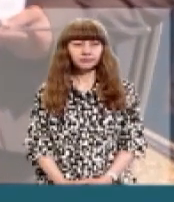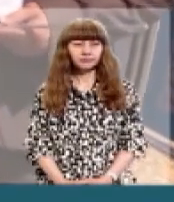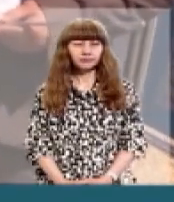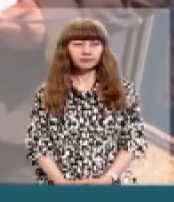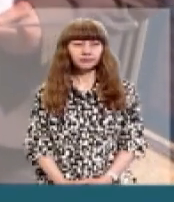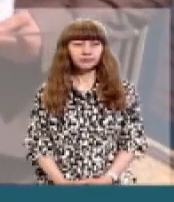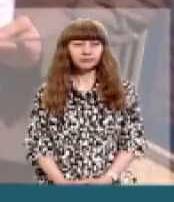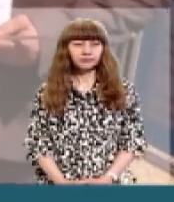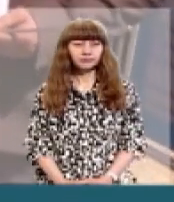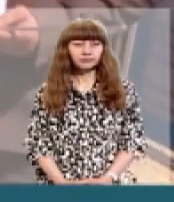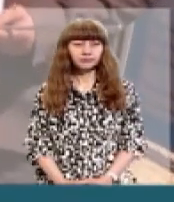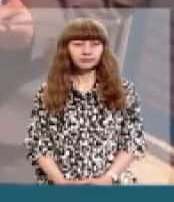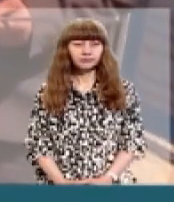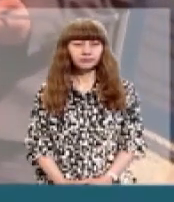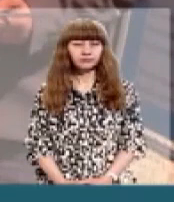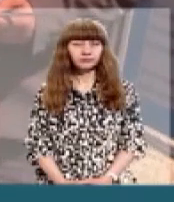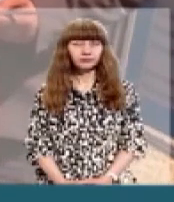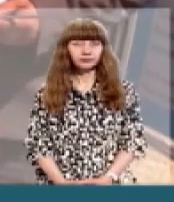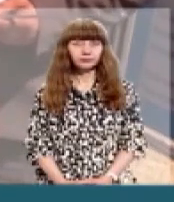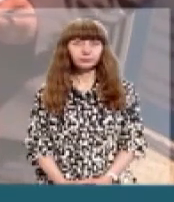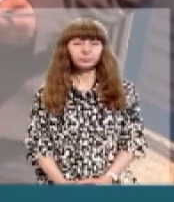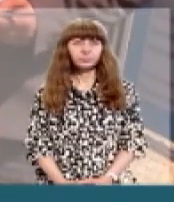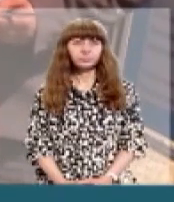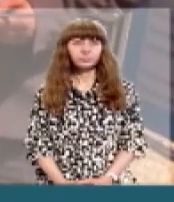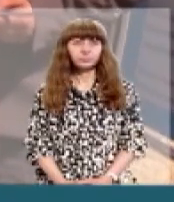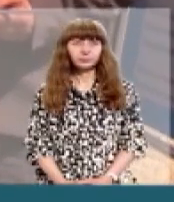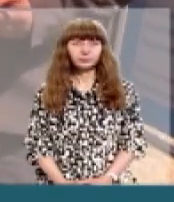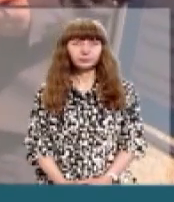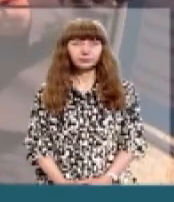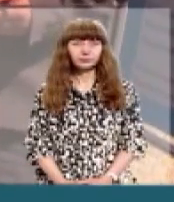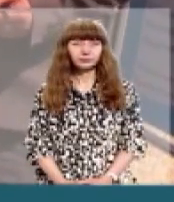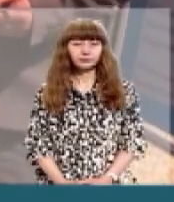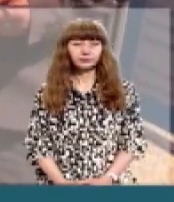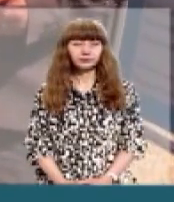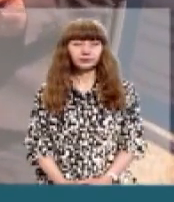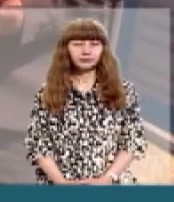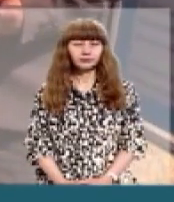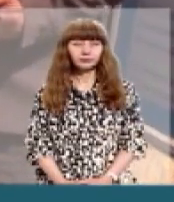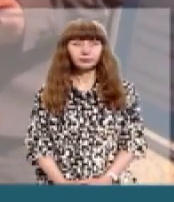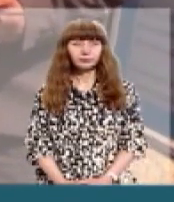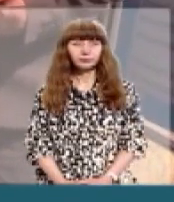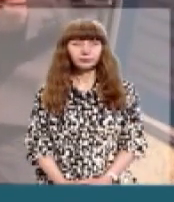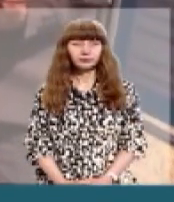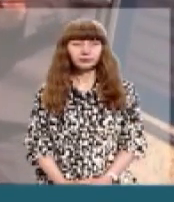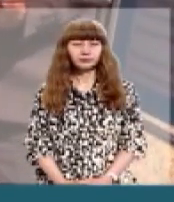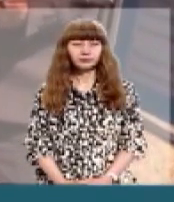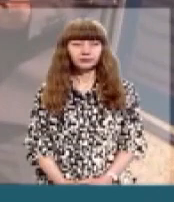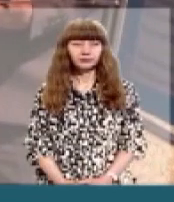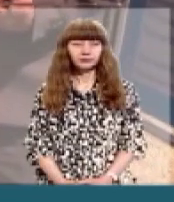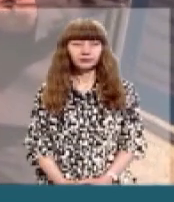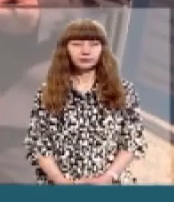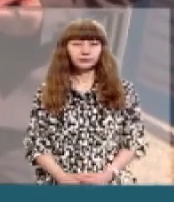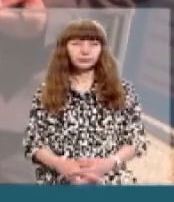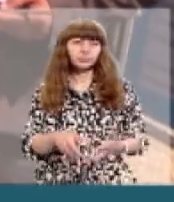Аркалык. Это важный проект для нас. Мы его обязательно добьем до конца. Хорошо. Ну и горожане